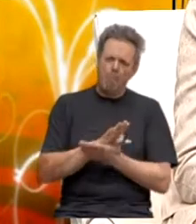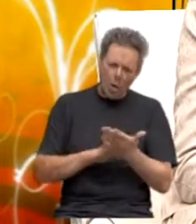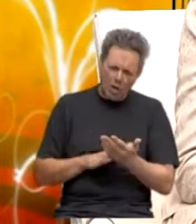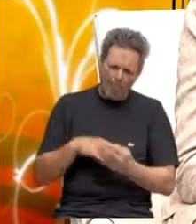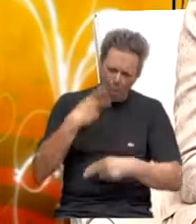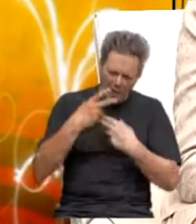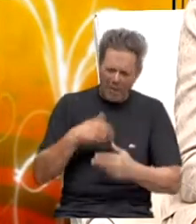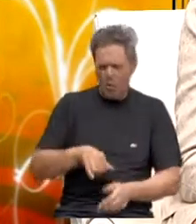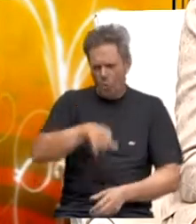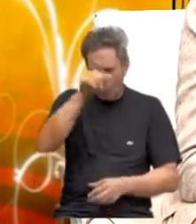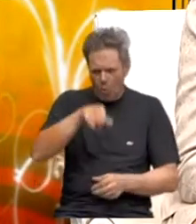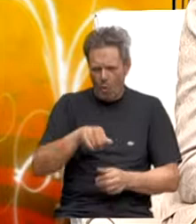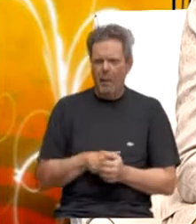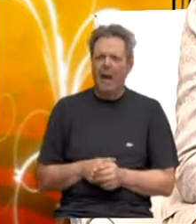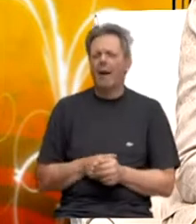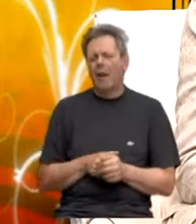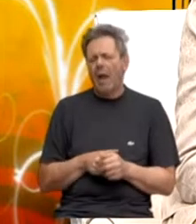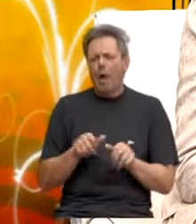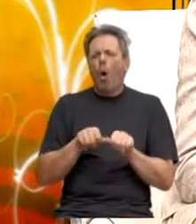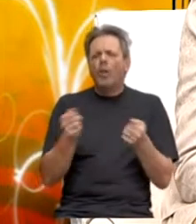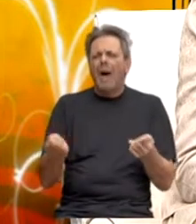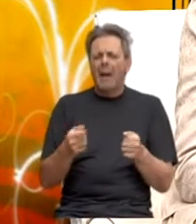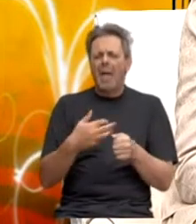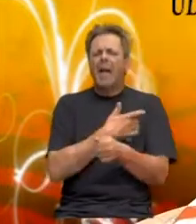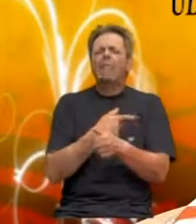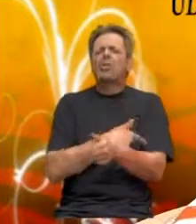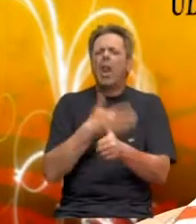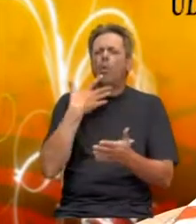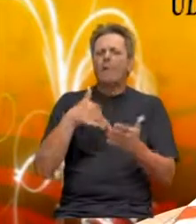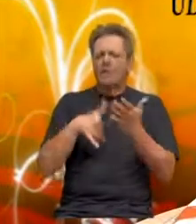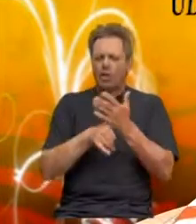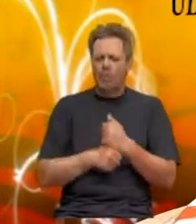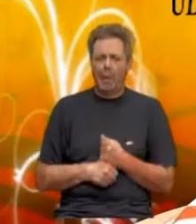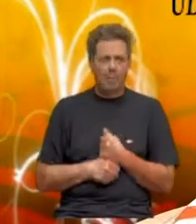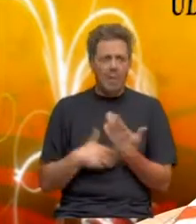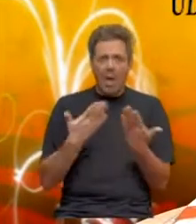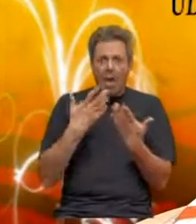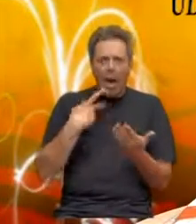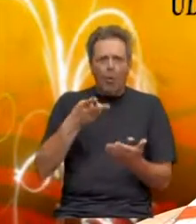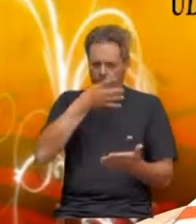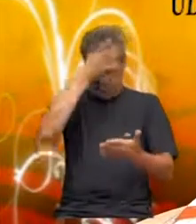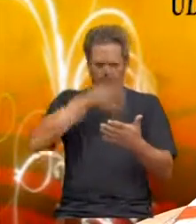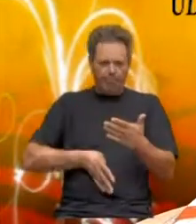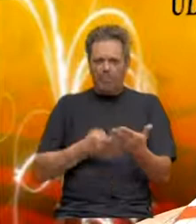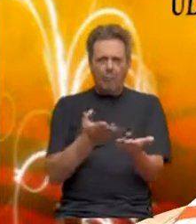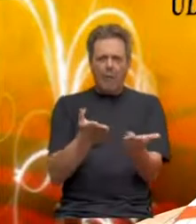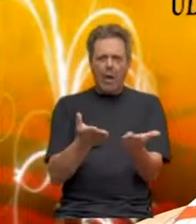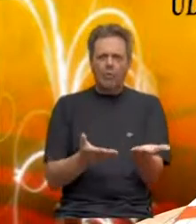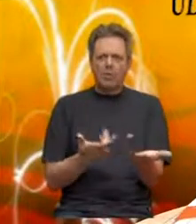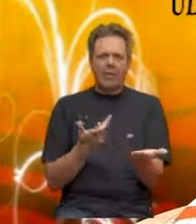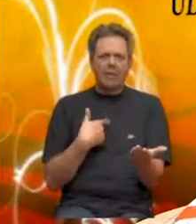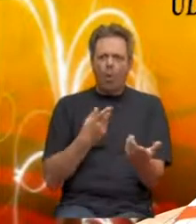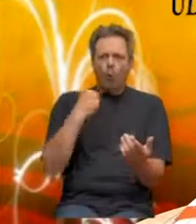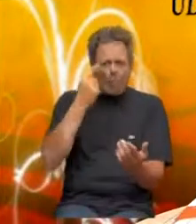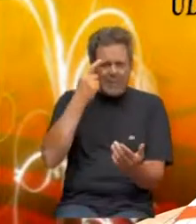smislu otvaranja zatvorene krvne žile koja je dovela do infarkta miokarda. Kako je detektirate? Kako je dijagnosticirate? Ne možete vi ovako i...